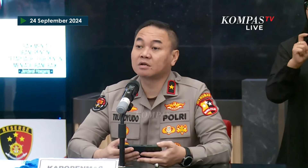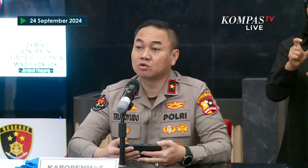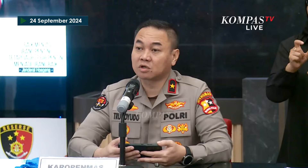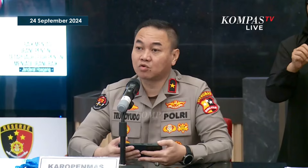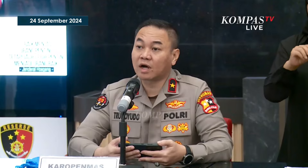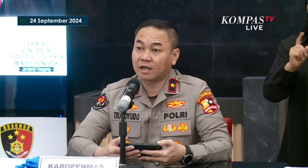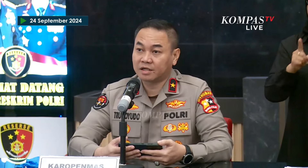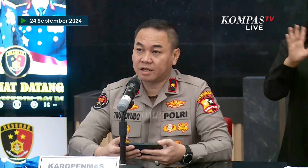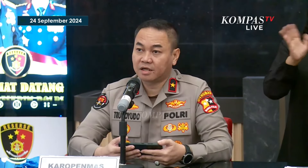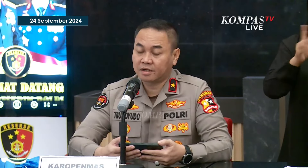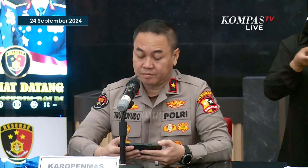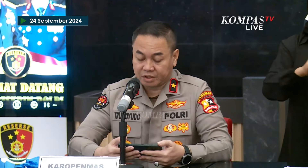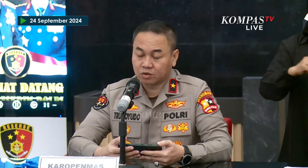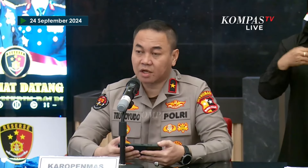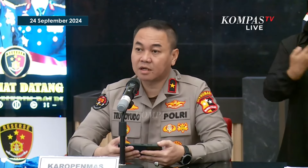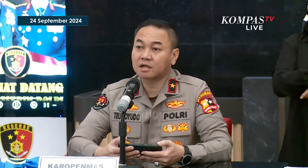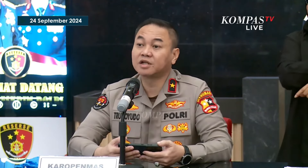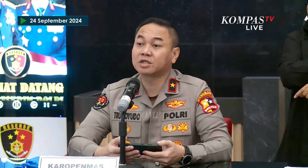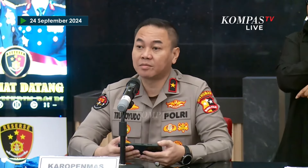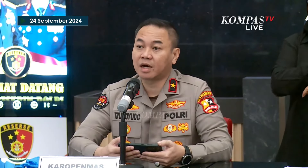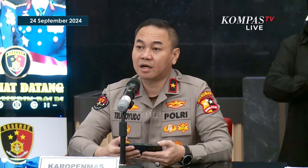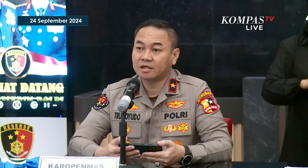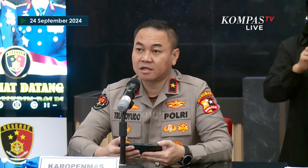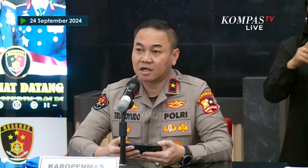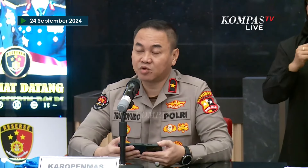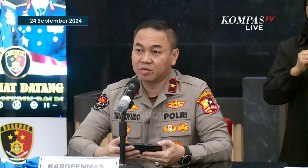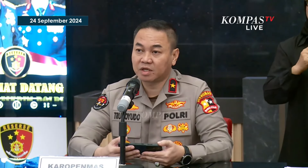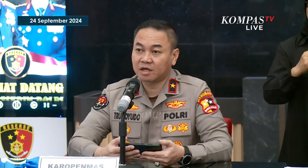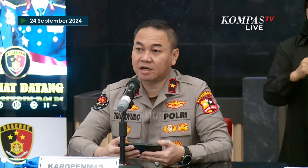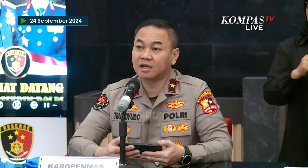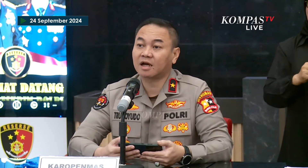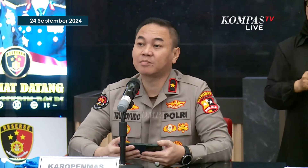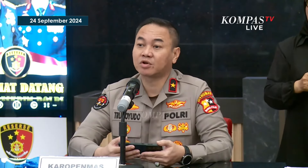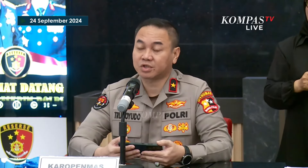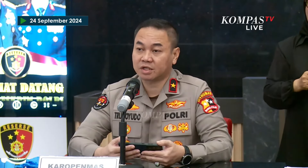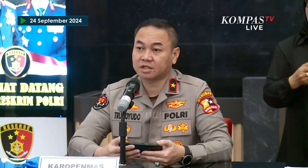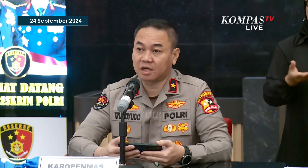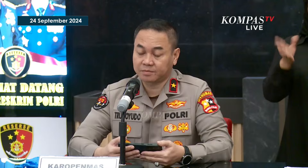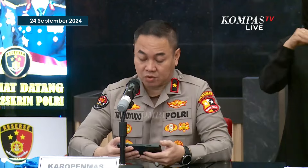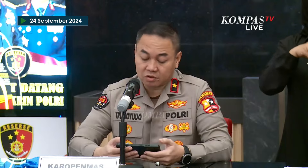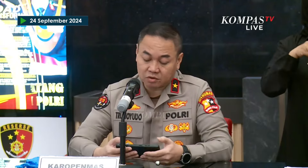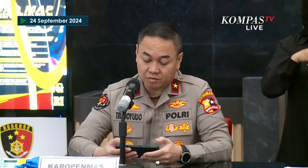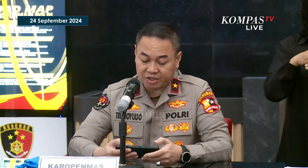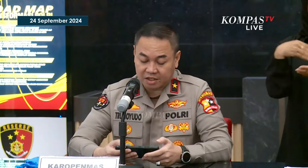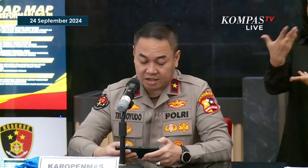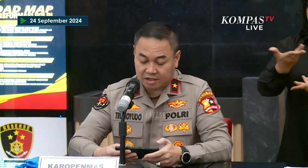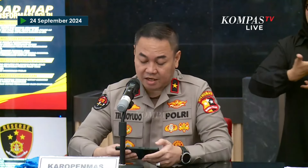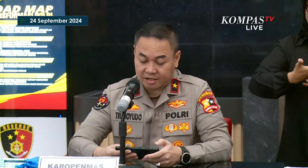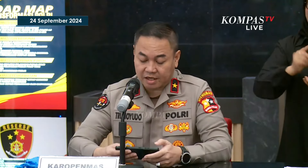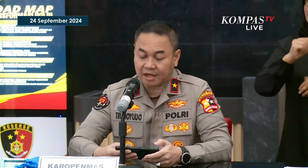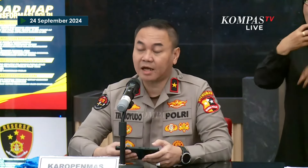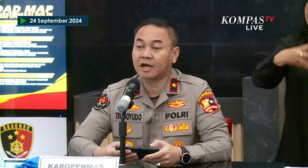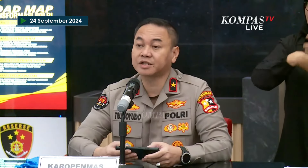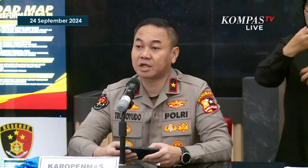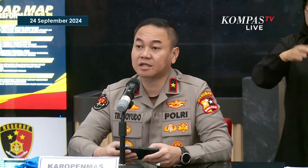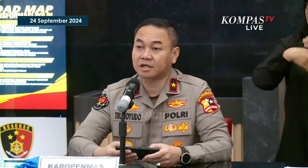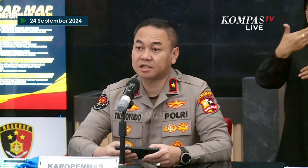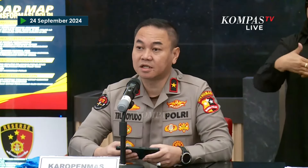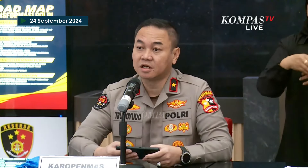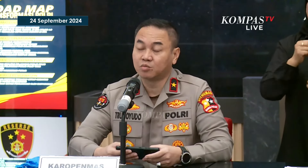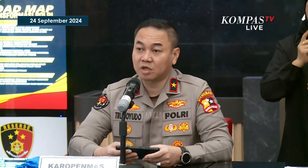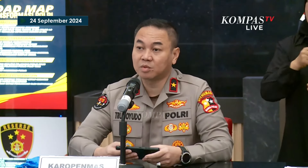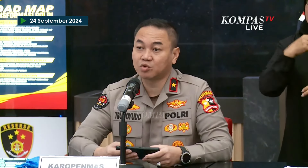menjadi korban untuk kedua kalinya. Masukan diterima, namun demikian inilah proses dalam suatu penyidikan, ada hal-hal